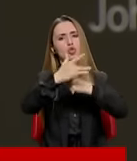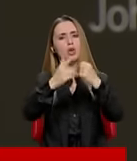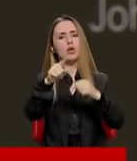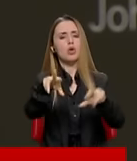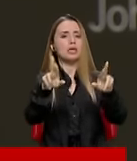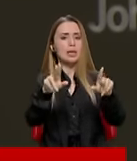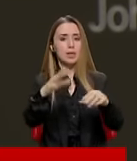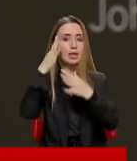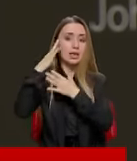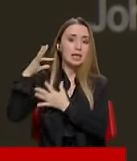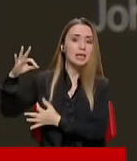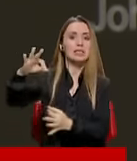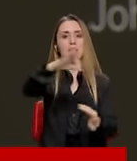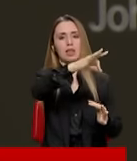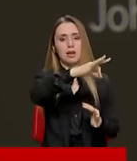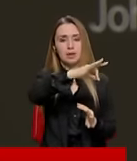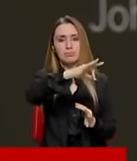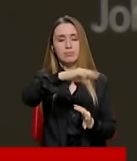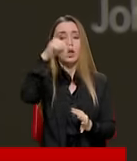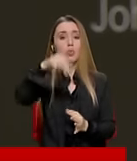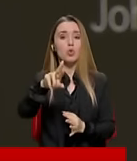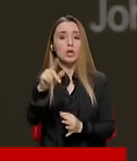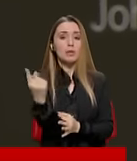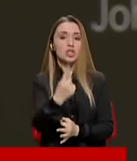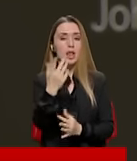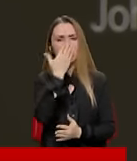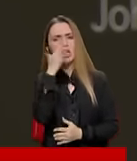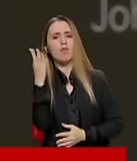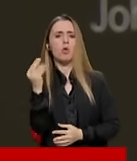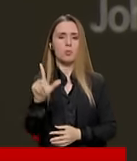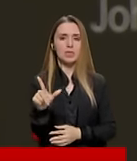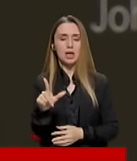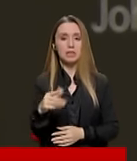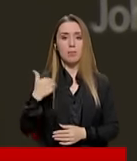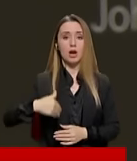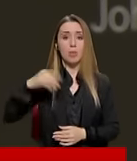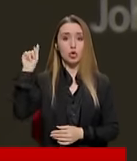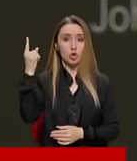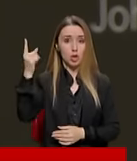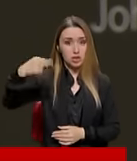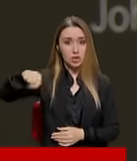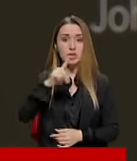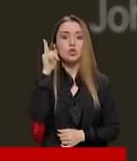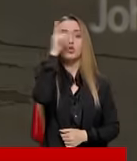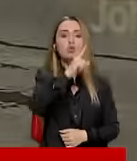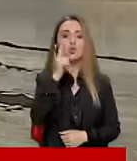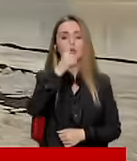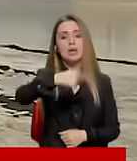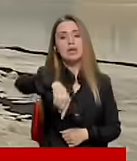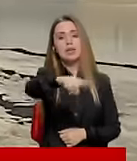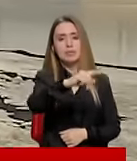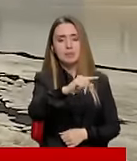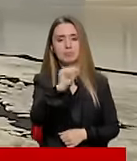olduğu gibi insanların Eee Bu tür şeylerde şeffaf olması lazım kamu yöneticilerinin çünkü size bir